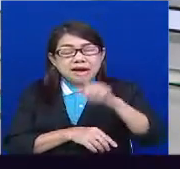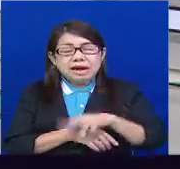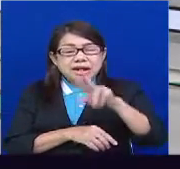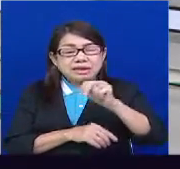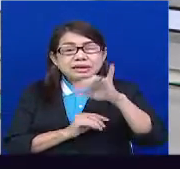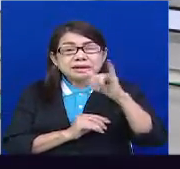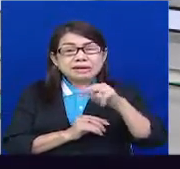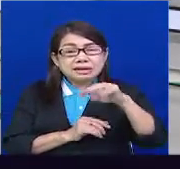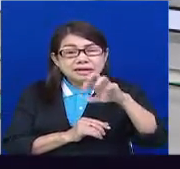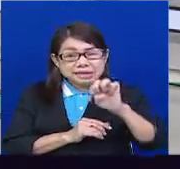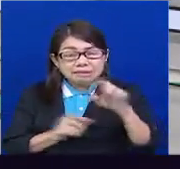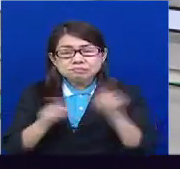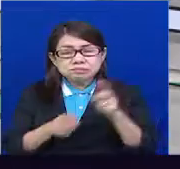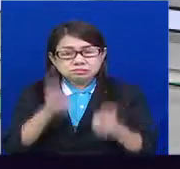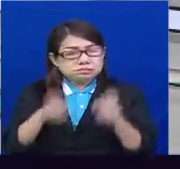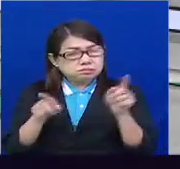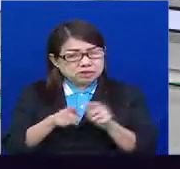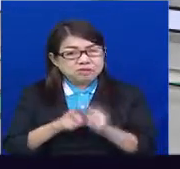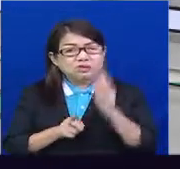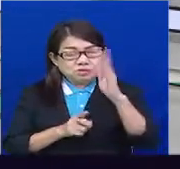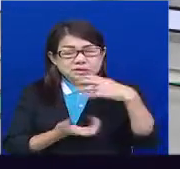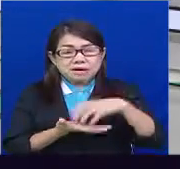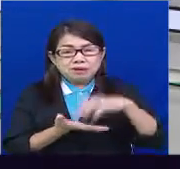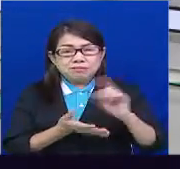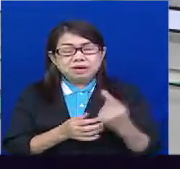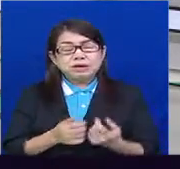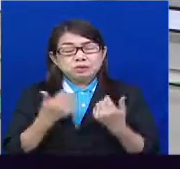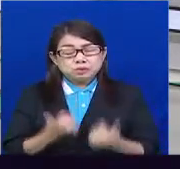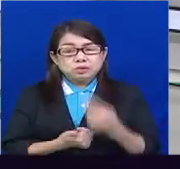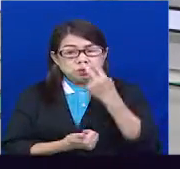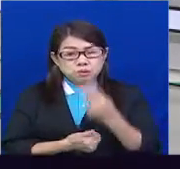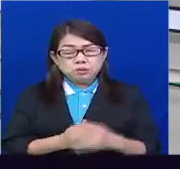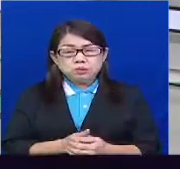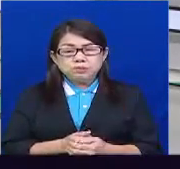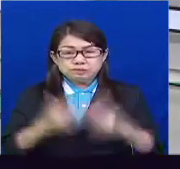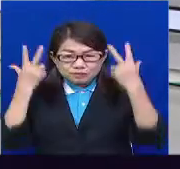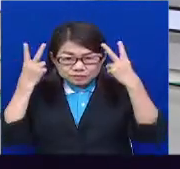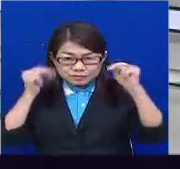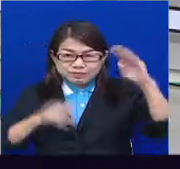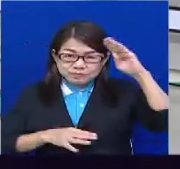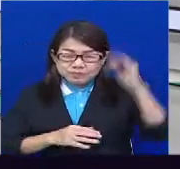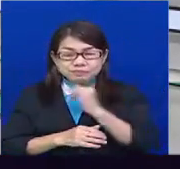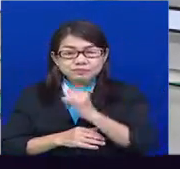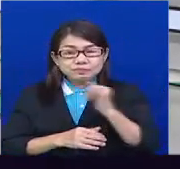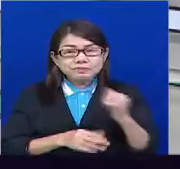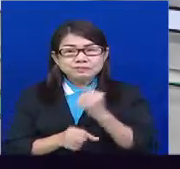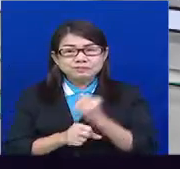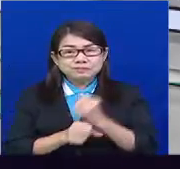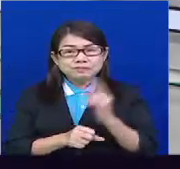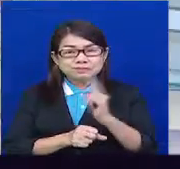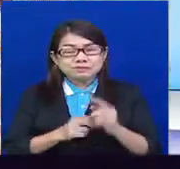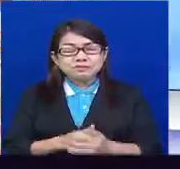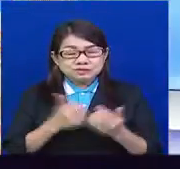สะเทือนด้วยถ้ามีความคืบหน้าเดี๋ยวเรามารายงานให้ทราบกันต่อไปแต่ว่าช่วงนี้ค่ะมาติดตามภารกิจของท่านนายกรัฐมนตรีกันก่อนนะคะโดยนายก